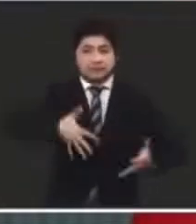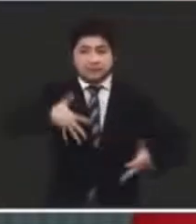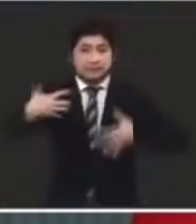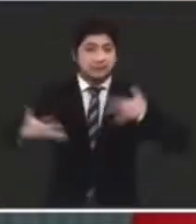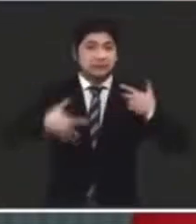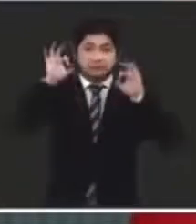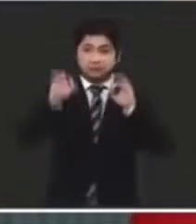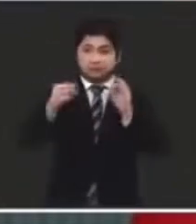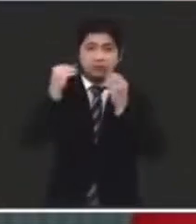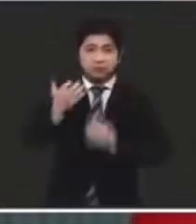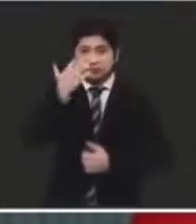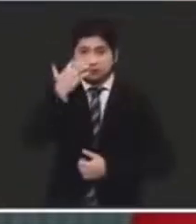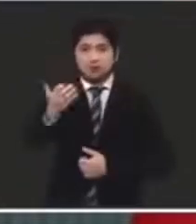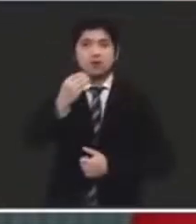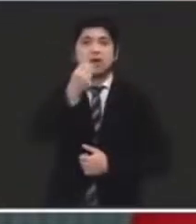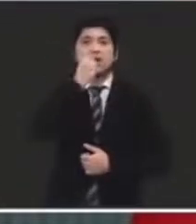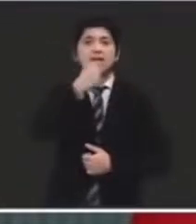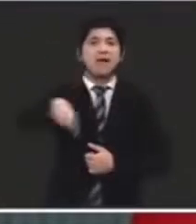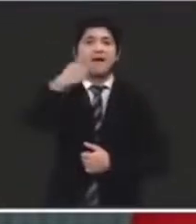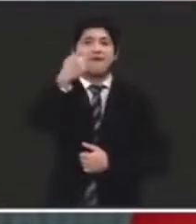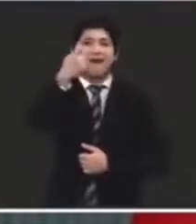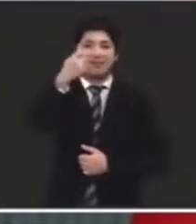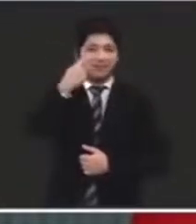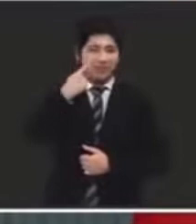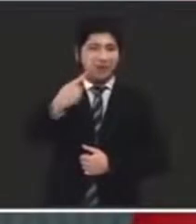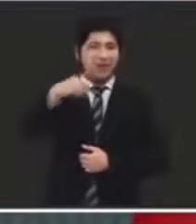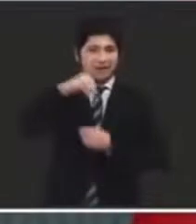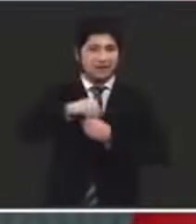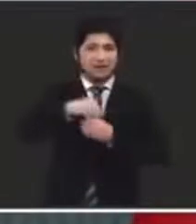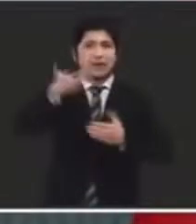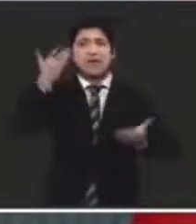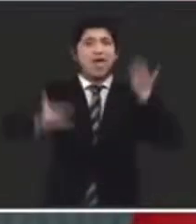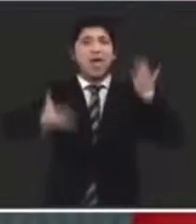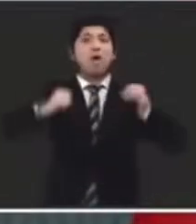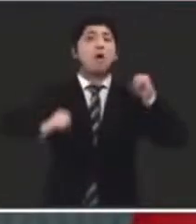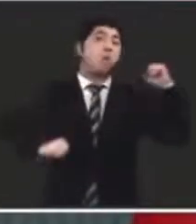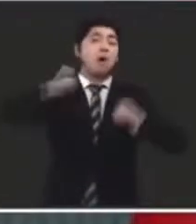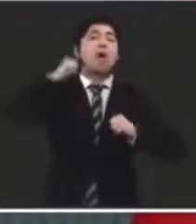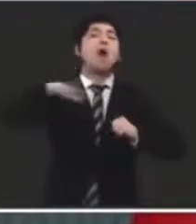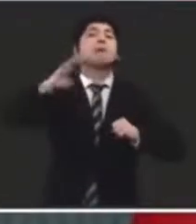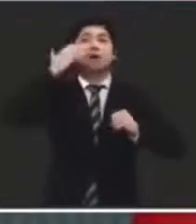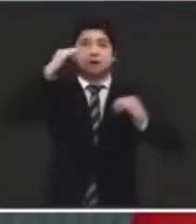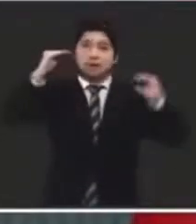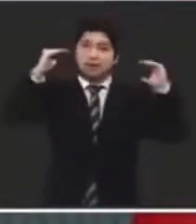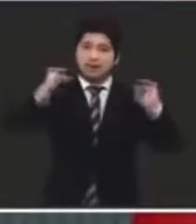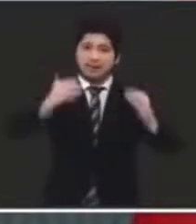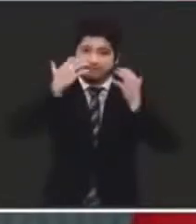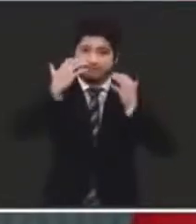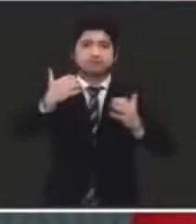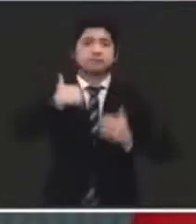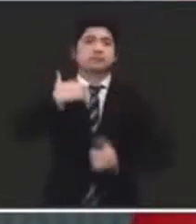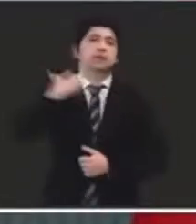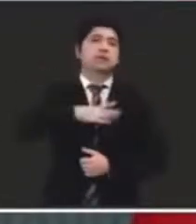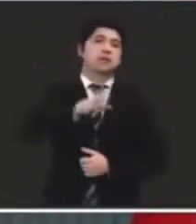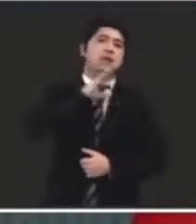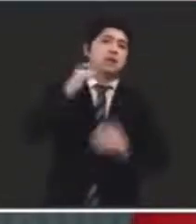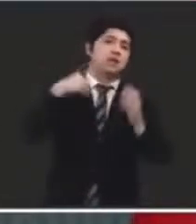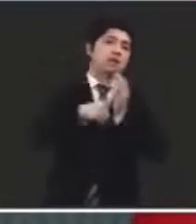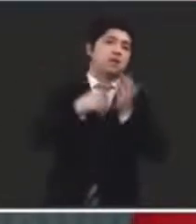artırarak gıda fiyatlarındaki dengesiz yükselişlerin önüne geçmektir